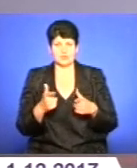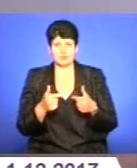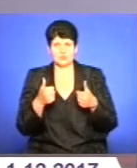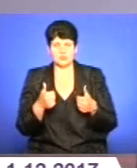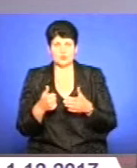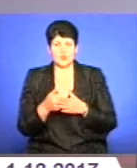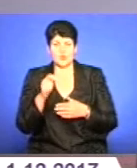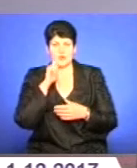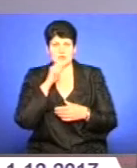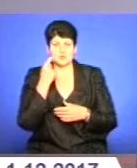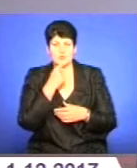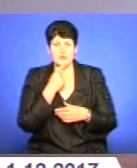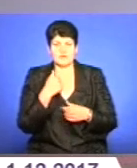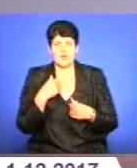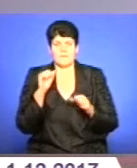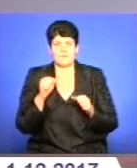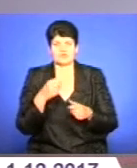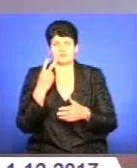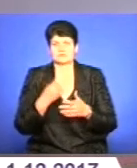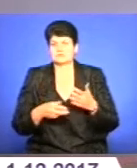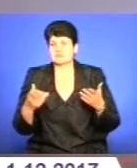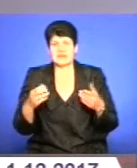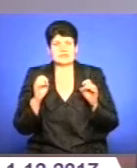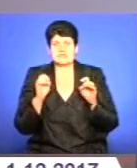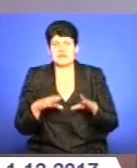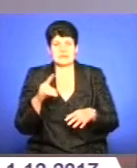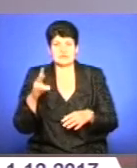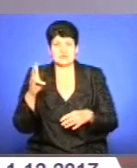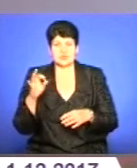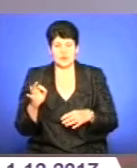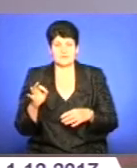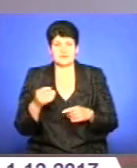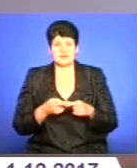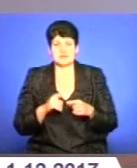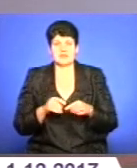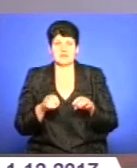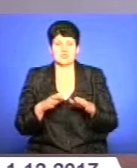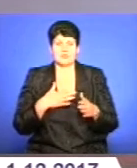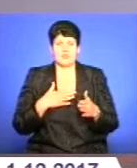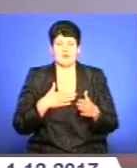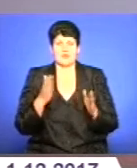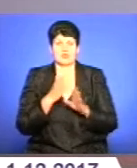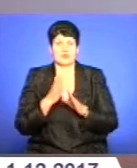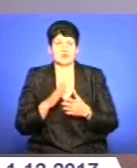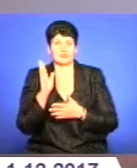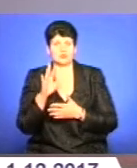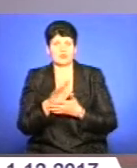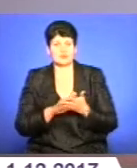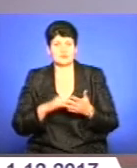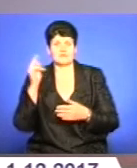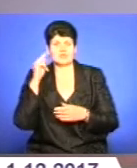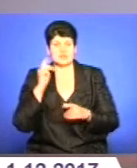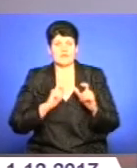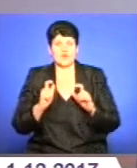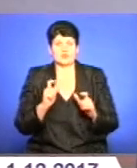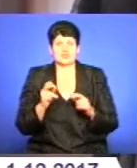до української мови, то я можу його не здати. І все вирішиться у моя доля, чи я буду навчатися далі, продовжуватися навчатися в